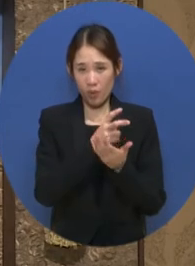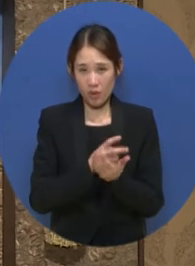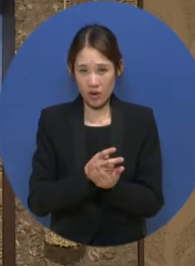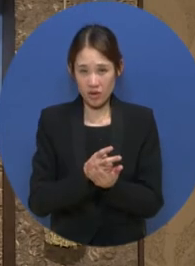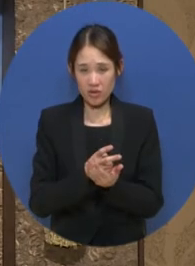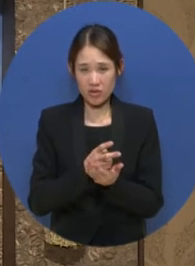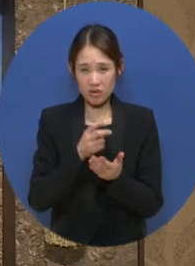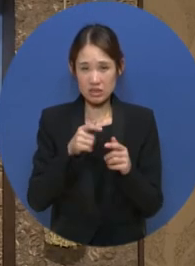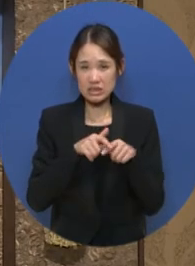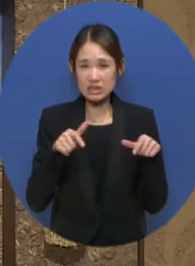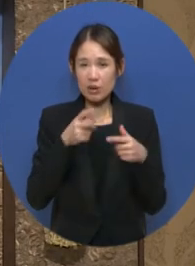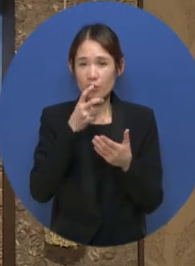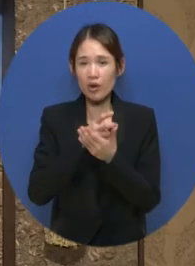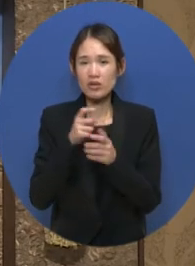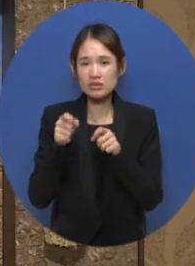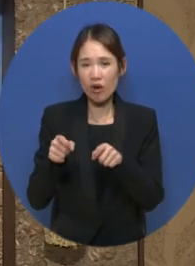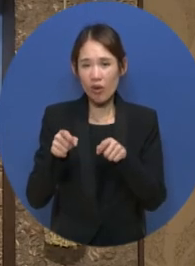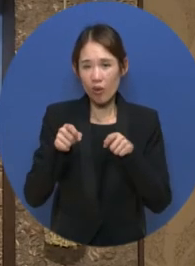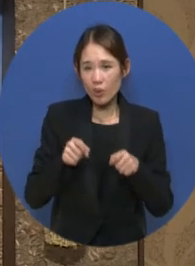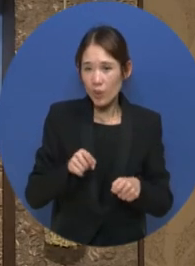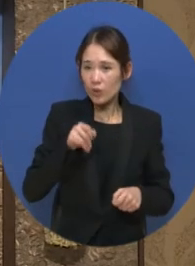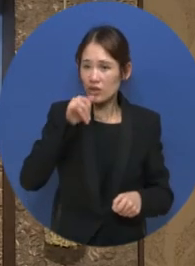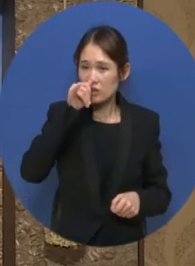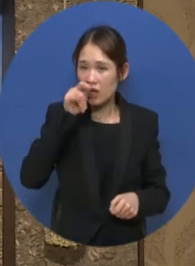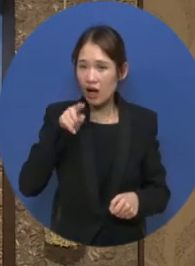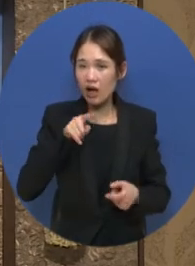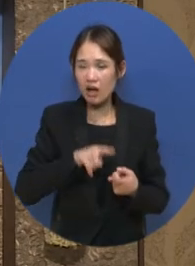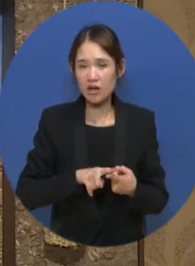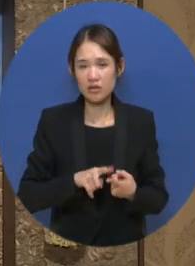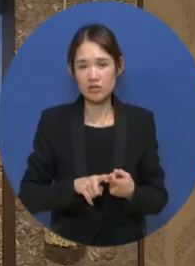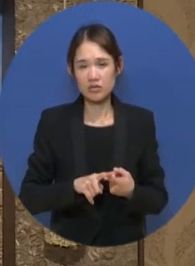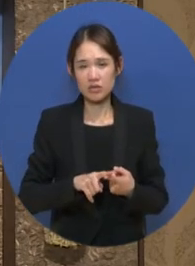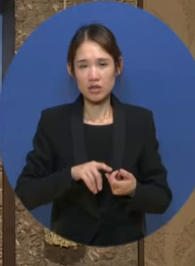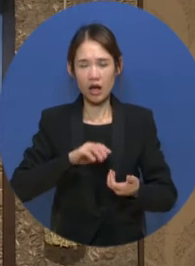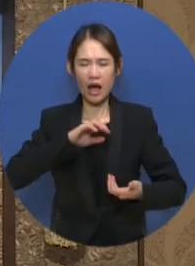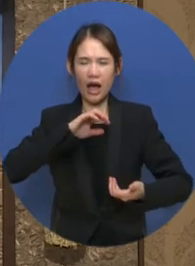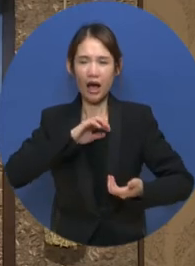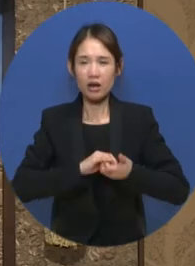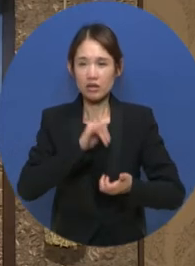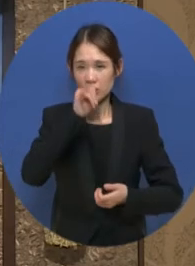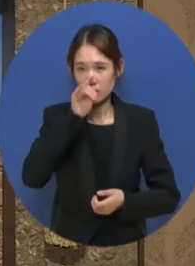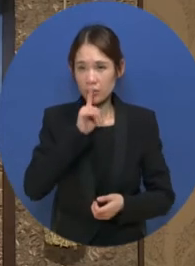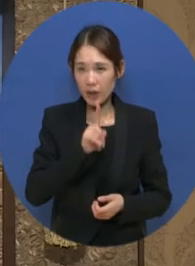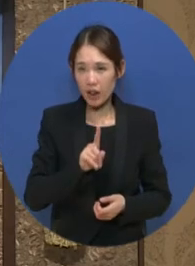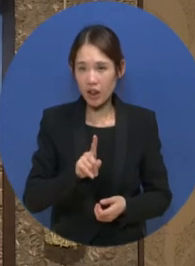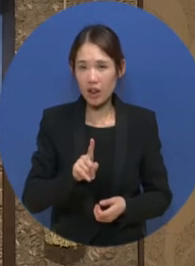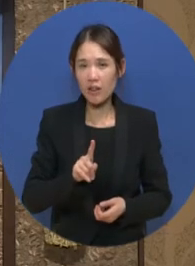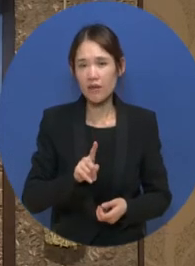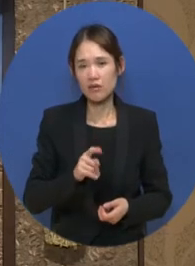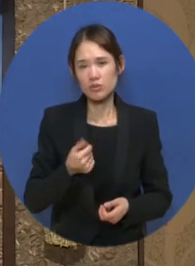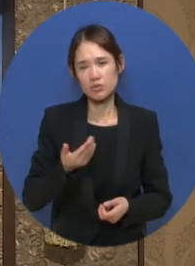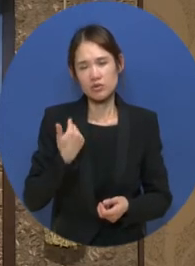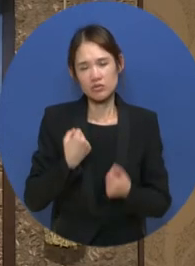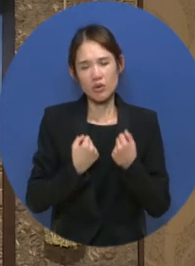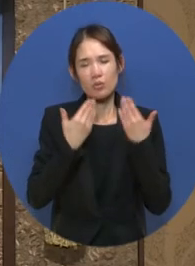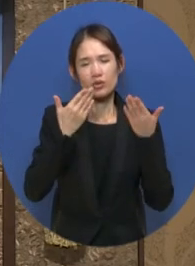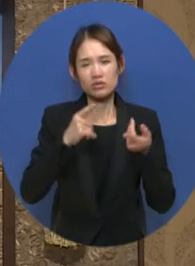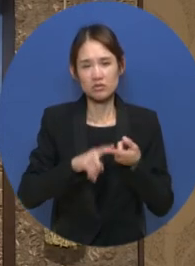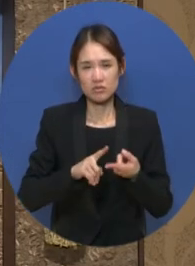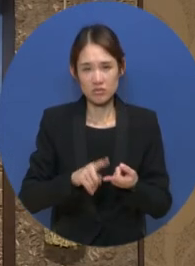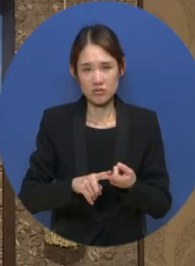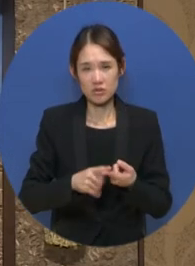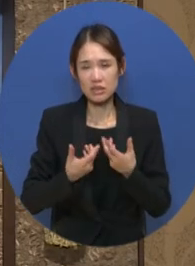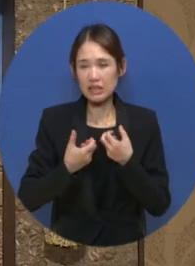사실은 일반 법률을 사실 적용하는 데는 분명히 한계점이 있다는 생각이 사실은 됩니다 그래서 아까 말씀드렸던 것처럼 이